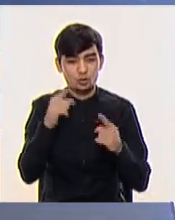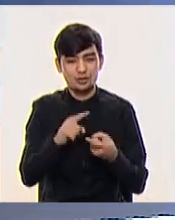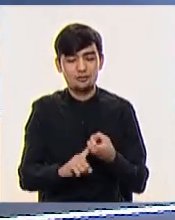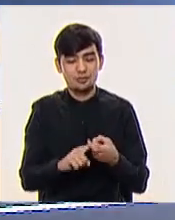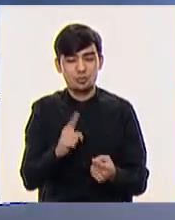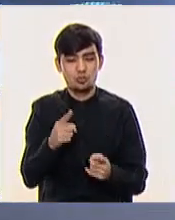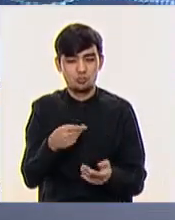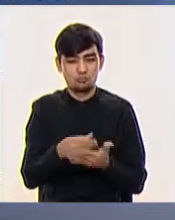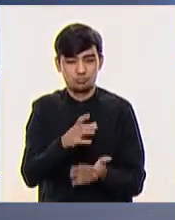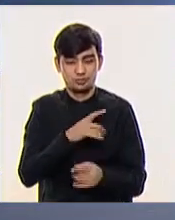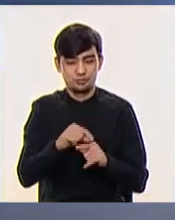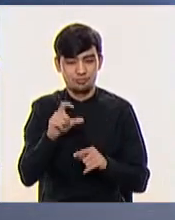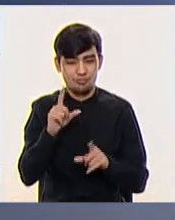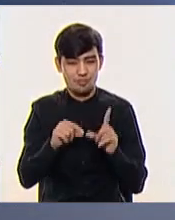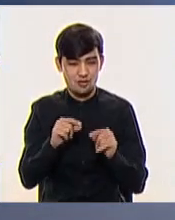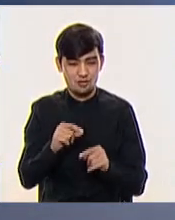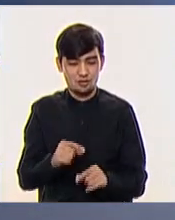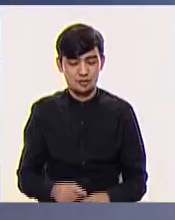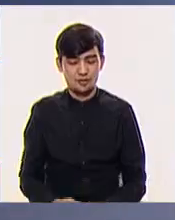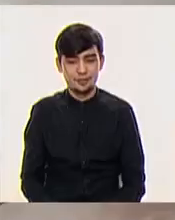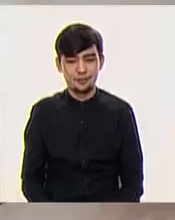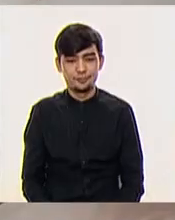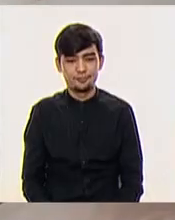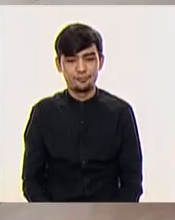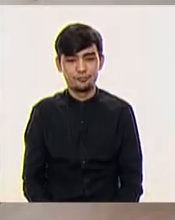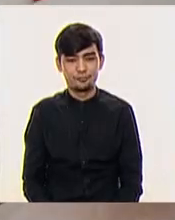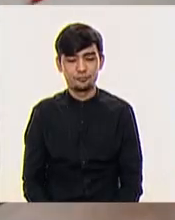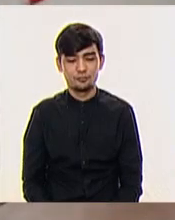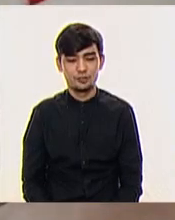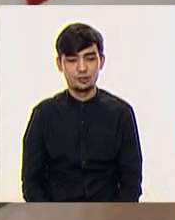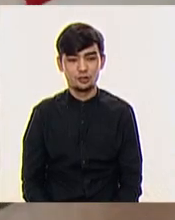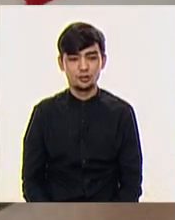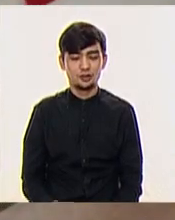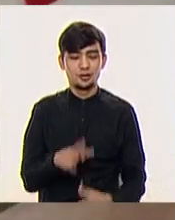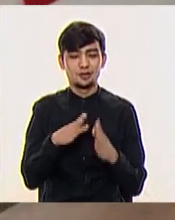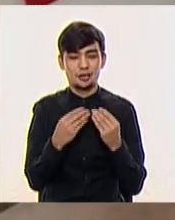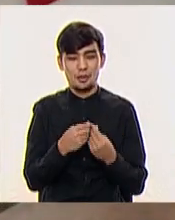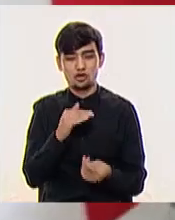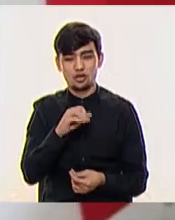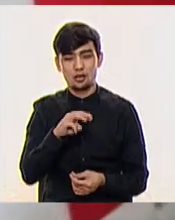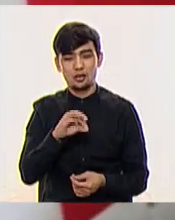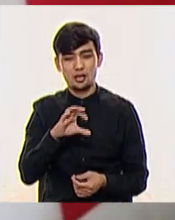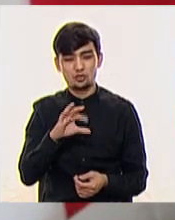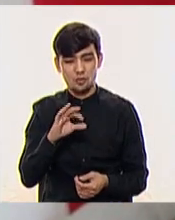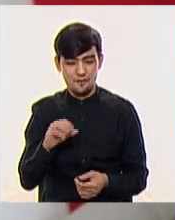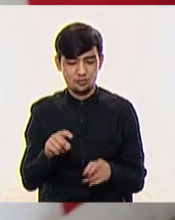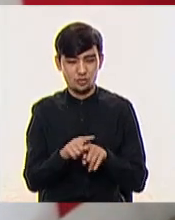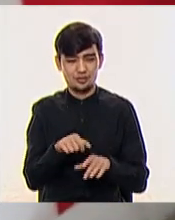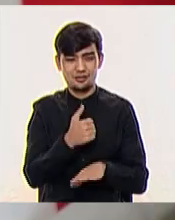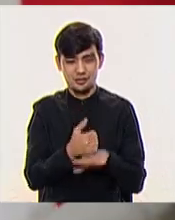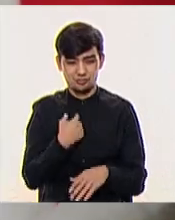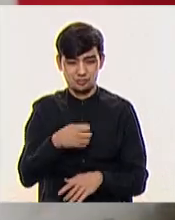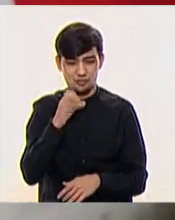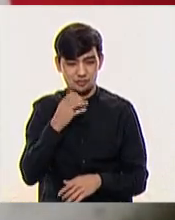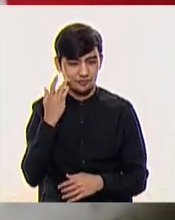связано удорожание любимого продукта. В патронатной семье Житесовых молоко едва ли не главный